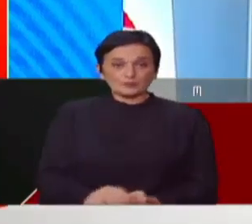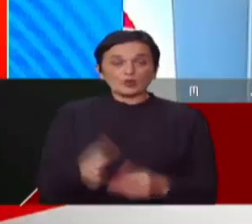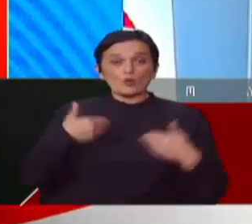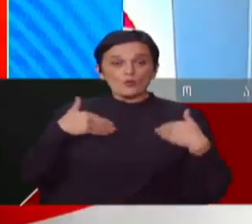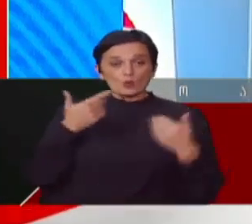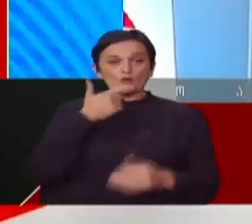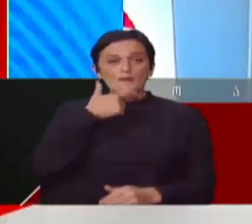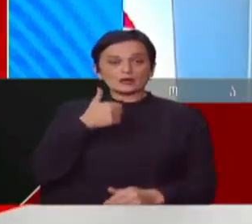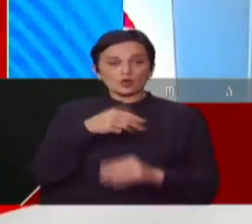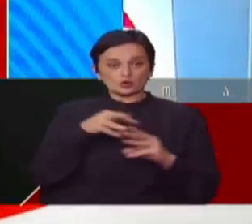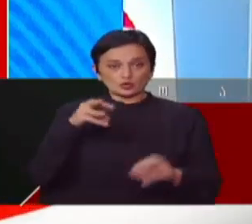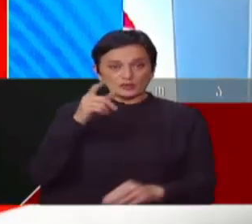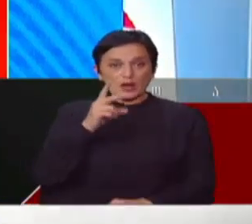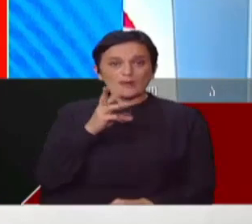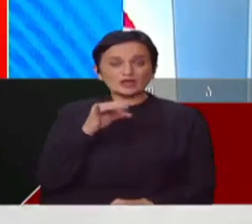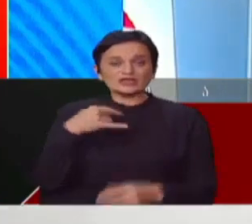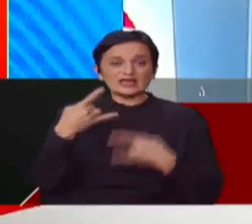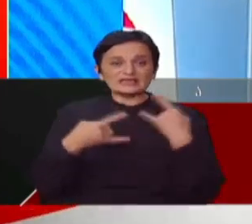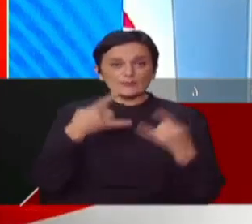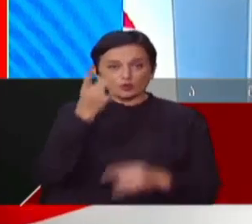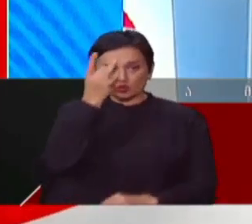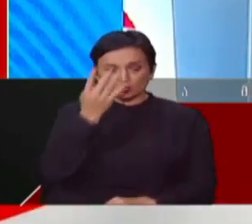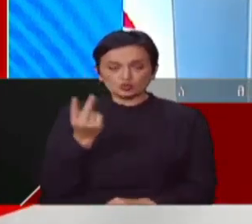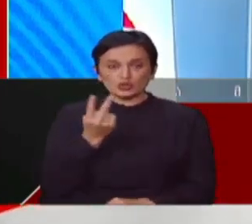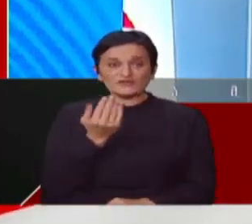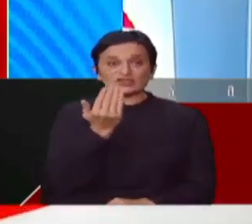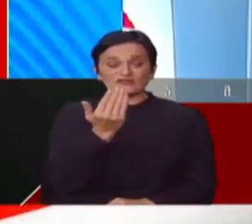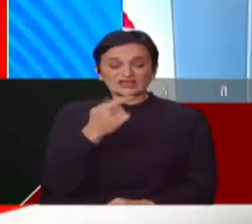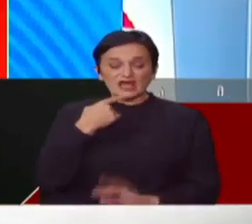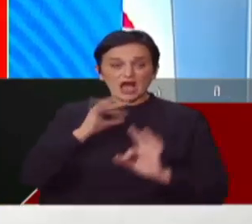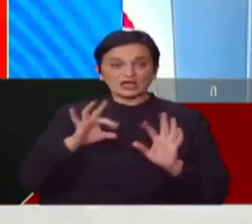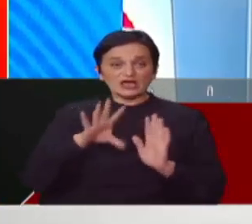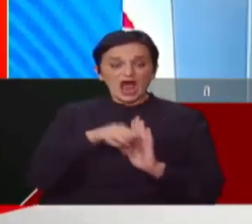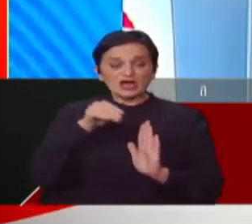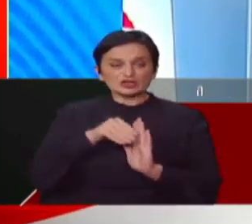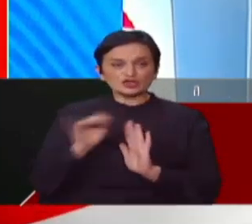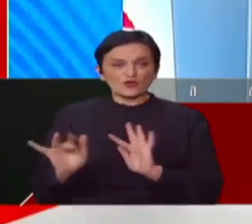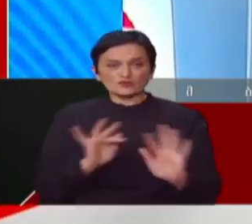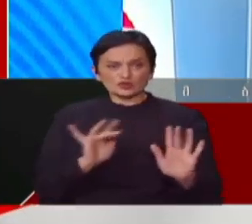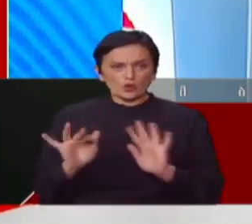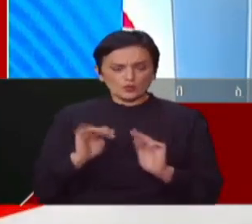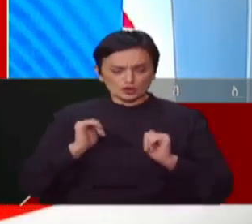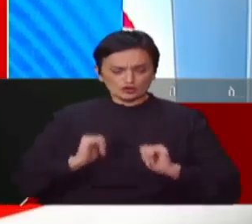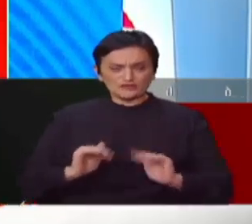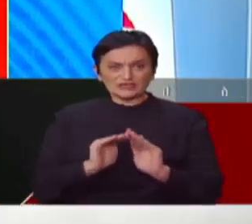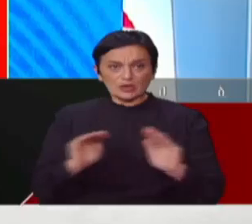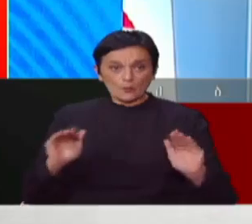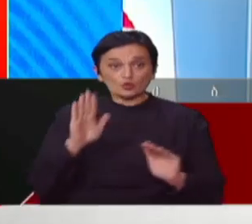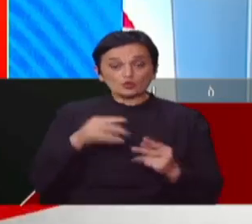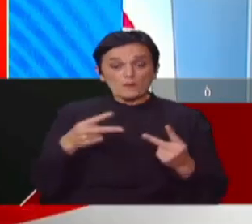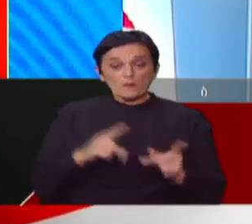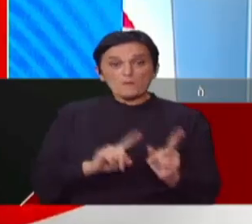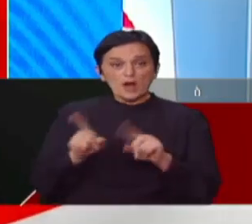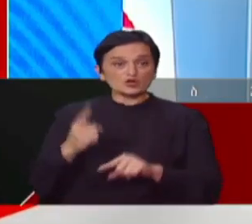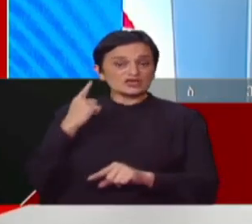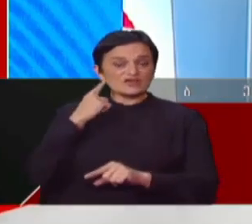Могисламбит, потом премьеру Мариам Копалешвили, телекомпания Руставиор. Ткуен цахсенетро, марченеби мимдинаре обсак, мод швидгаремоши, тум цамис параллелурот,